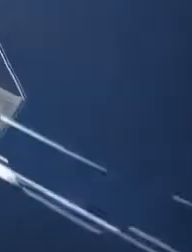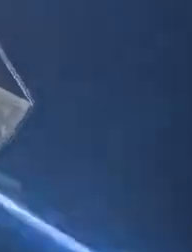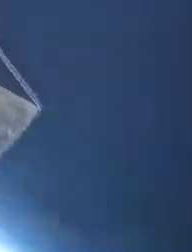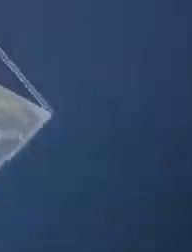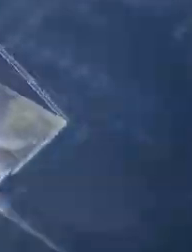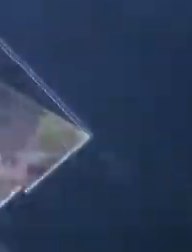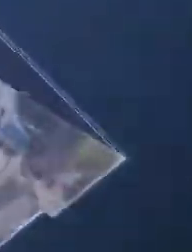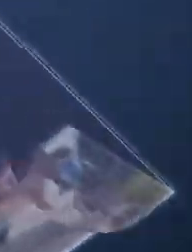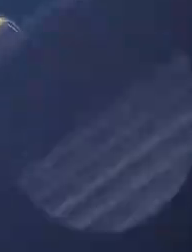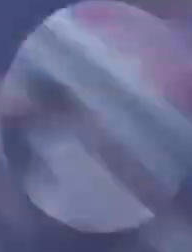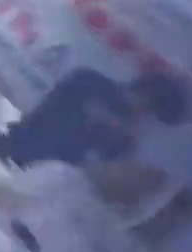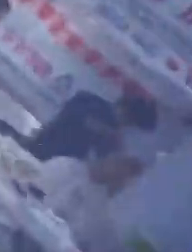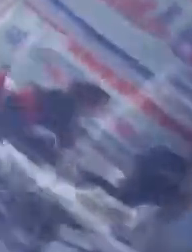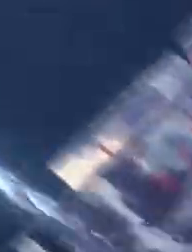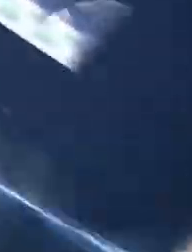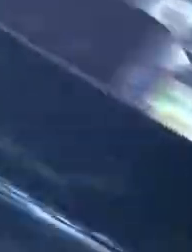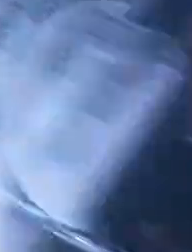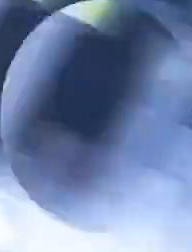으